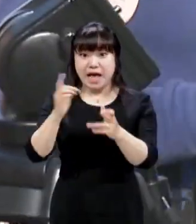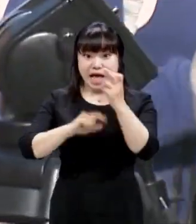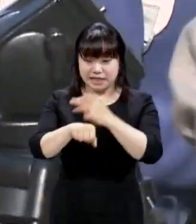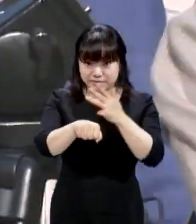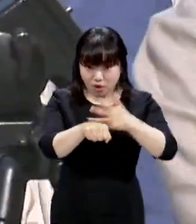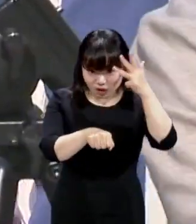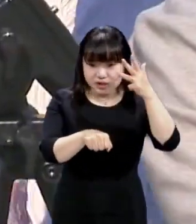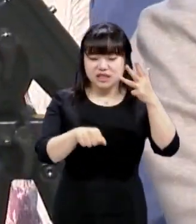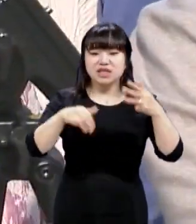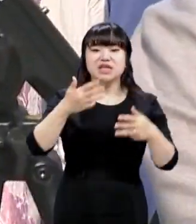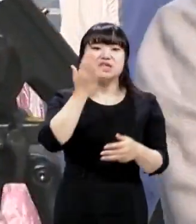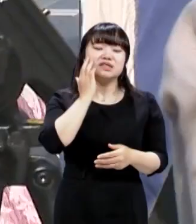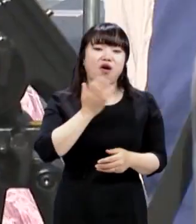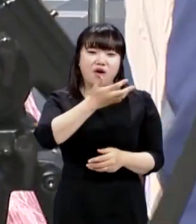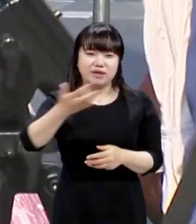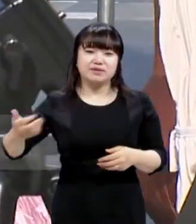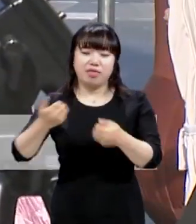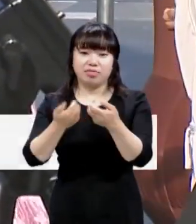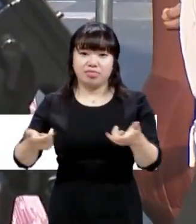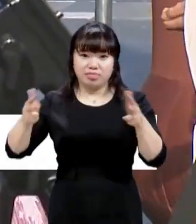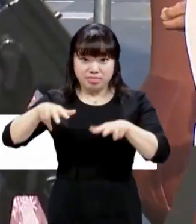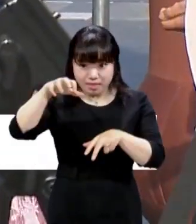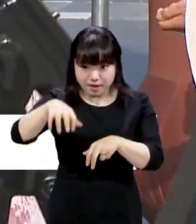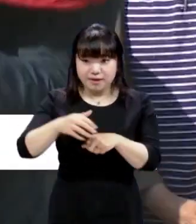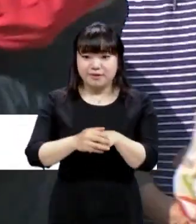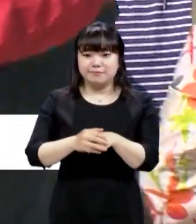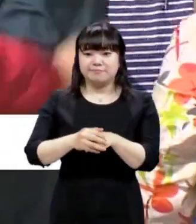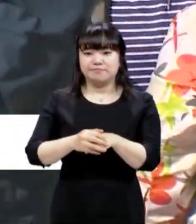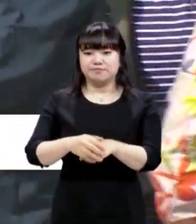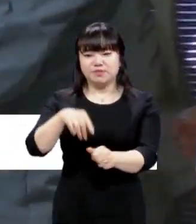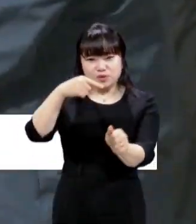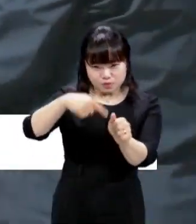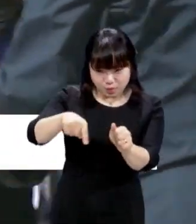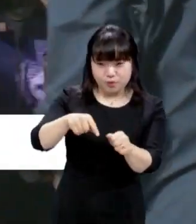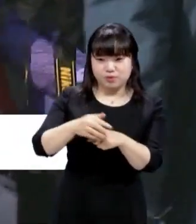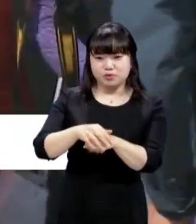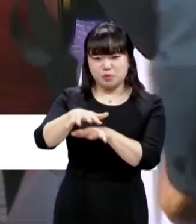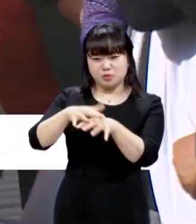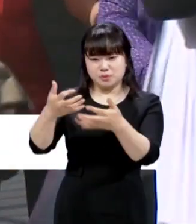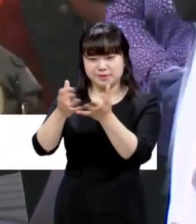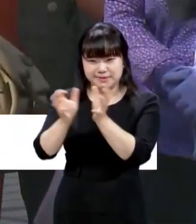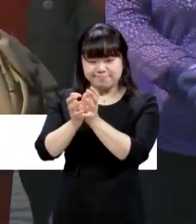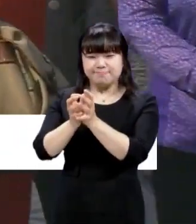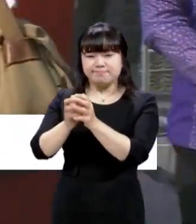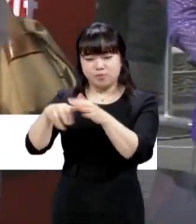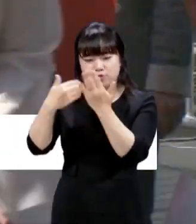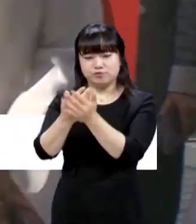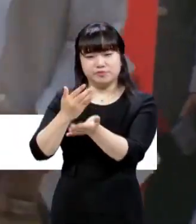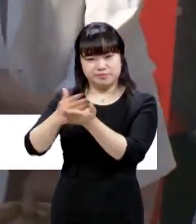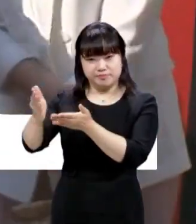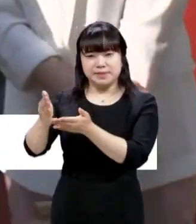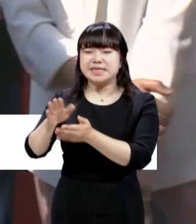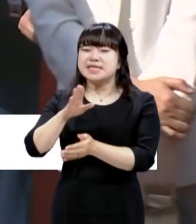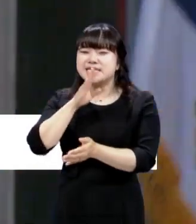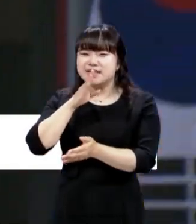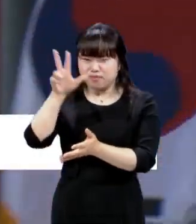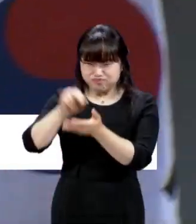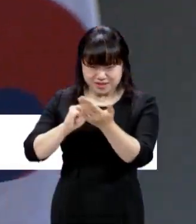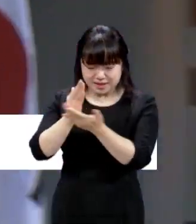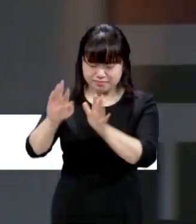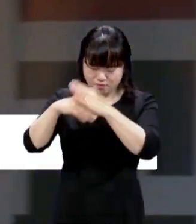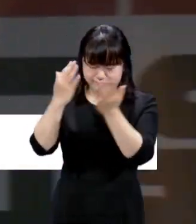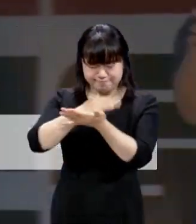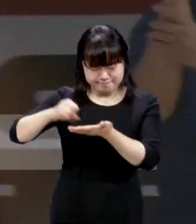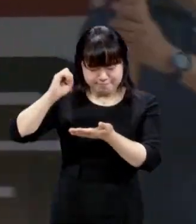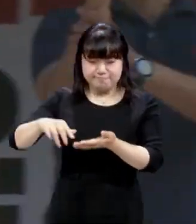8시 청계천 광장에서 반지 성교육 전교조 아웃 등 진보교육 의병 패를 바로 잡겠다 며 교육감